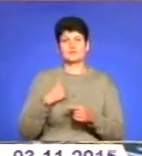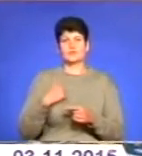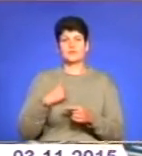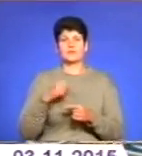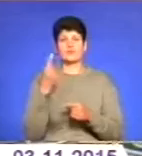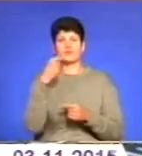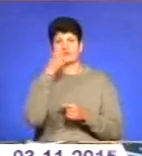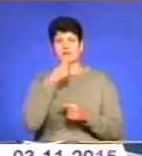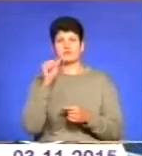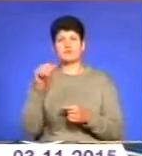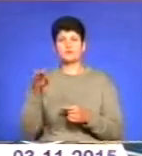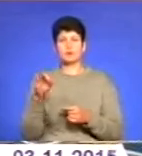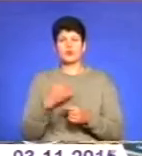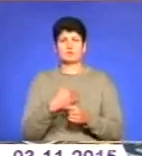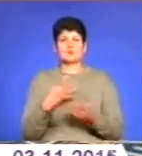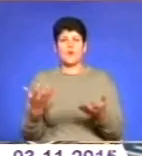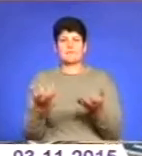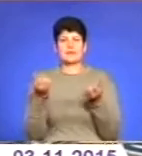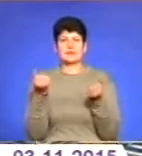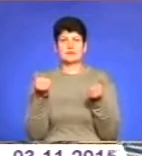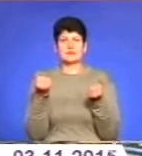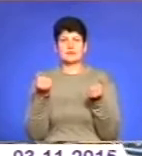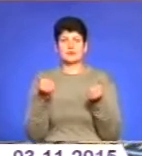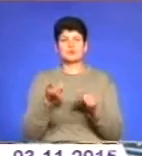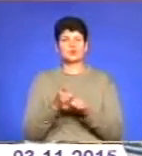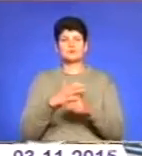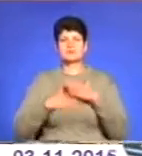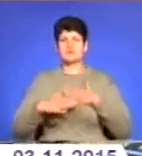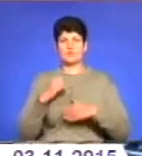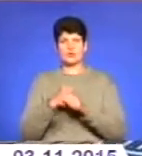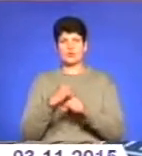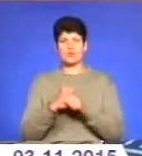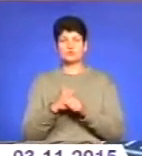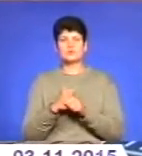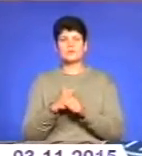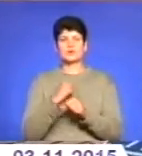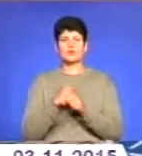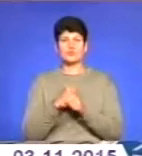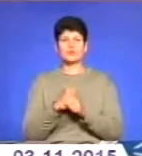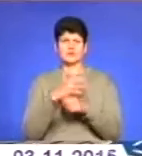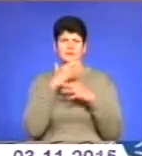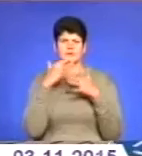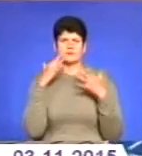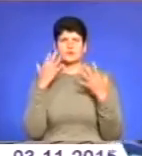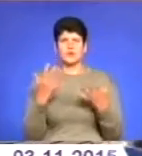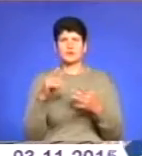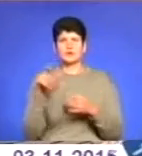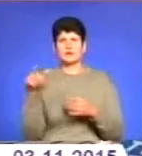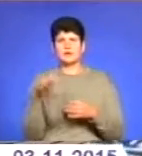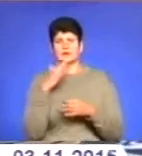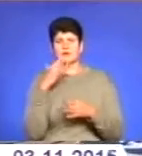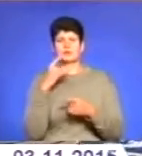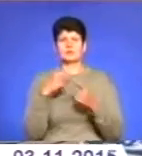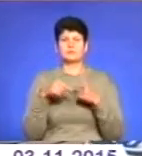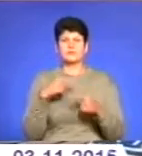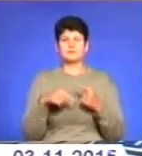АТО, хотілося якось його підтримати. Дуже задоволена роботою. Робота досить є багато, багато людей,